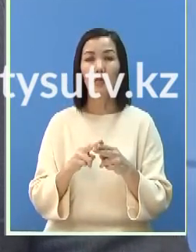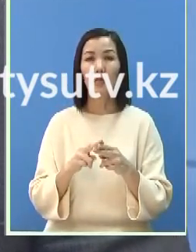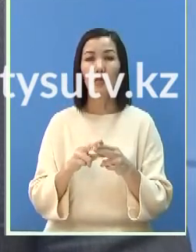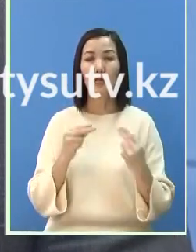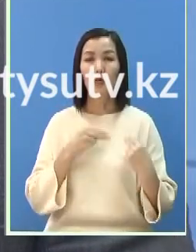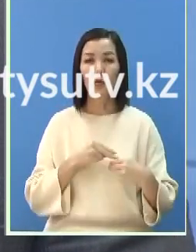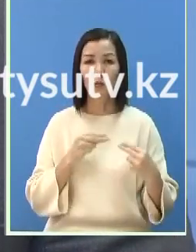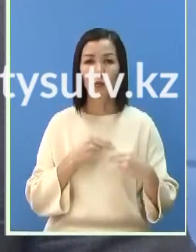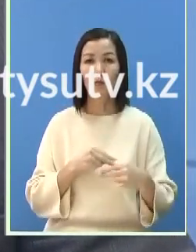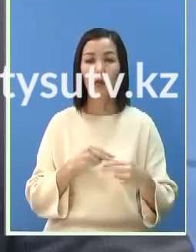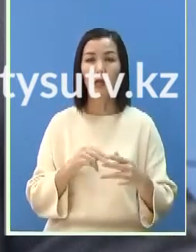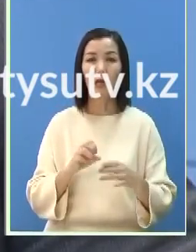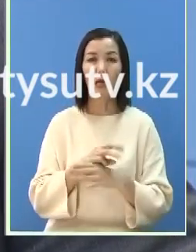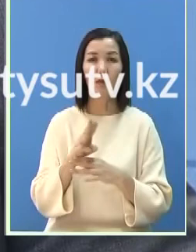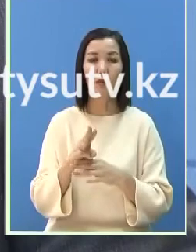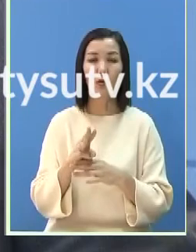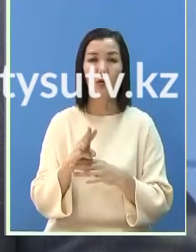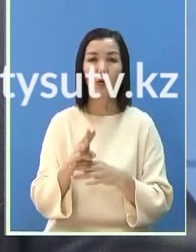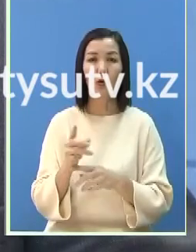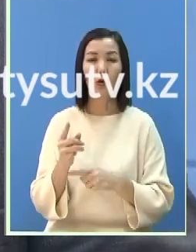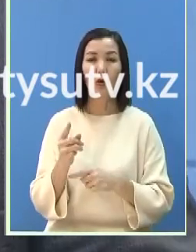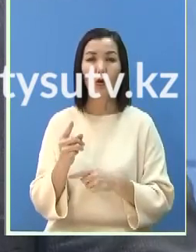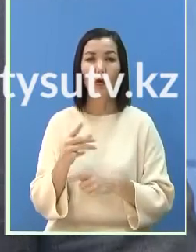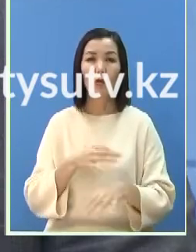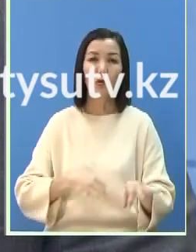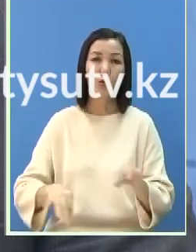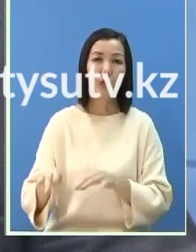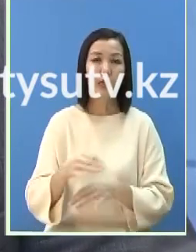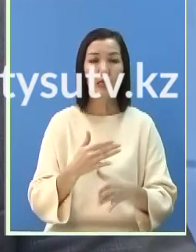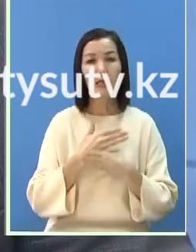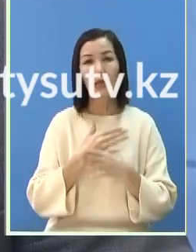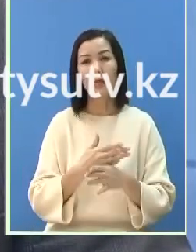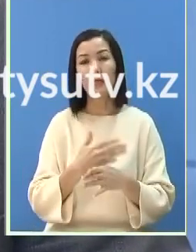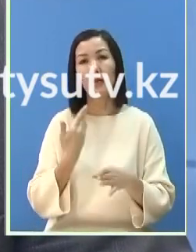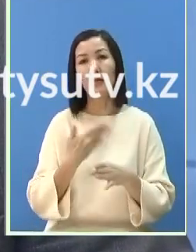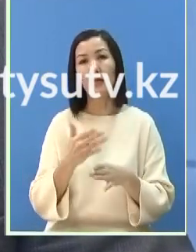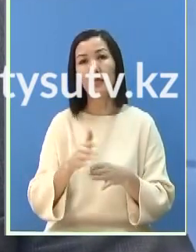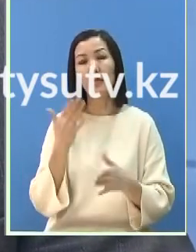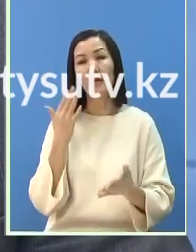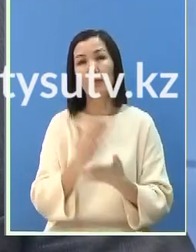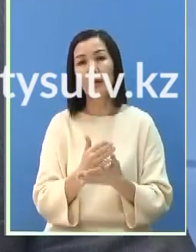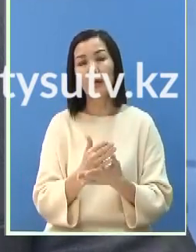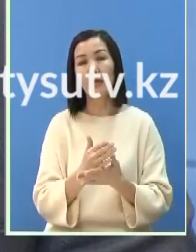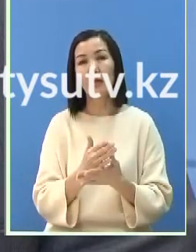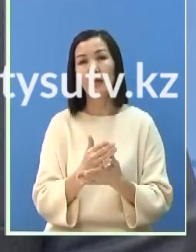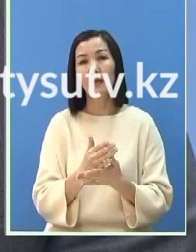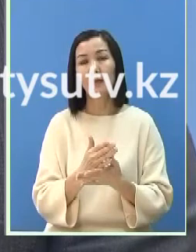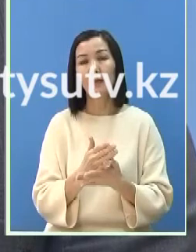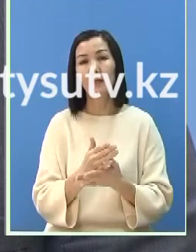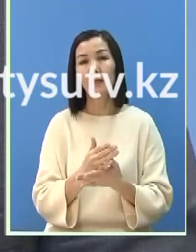жұмыспен қамту жол картасы аясында кредиттер қарастырылған, несиелер қарастырылған. Қазіргі